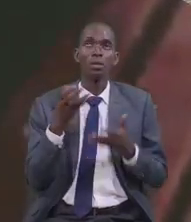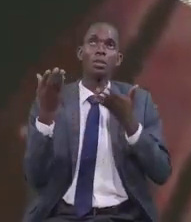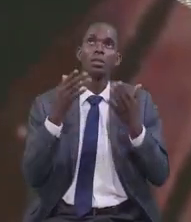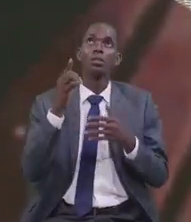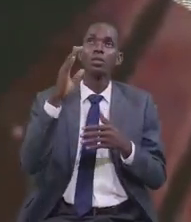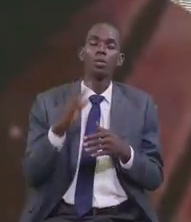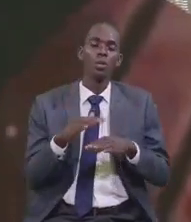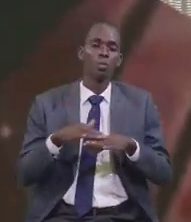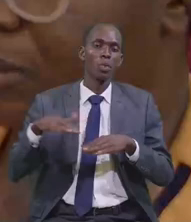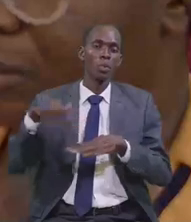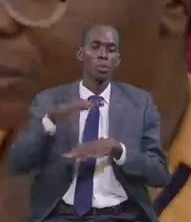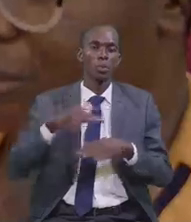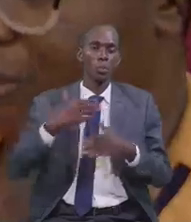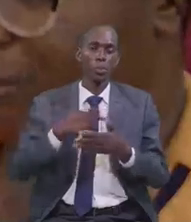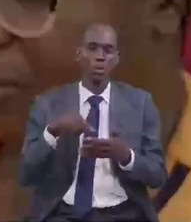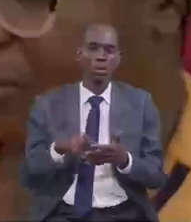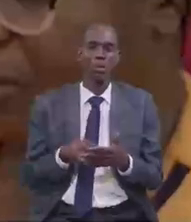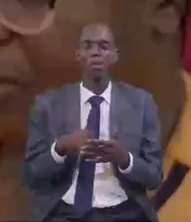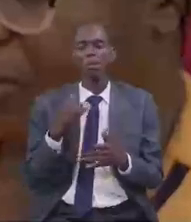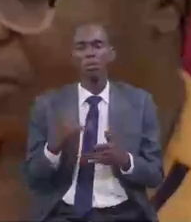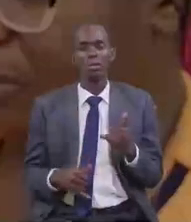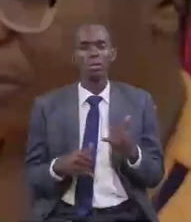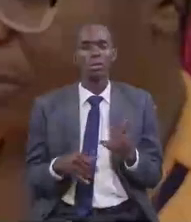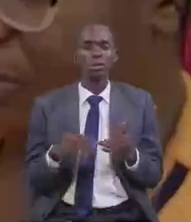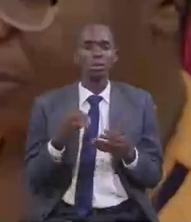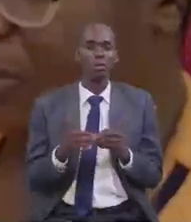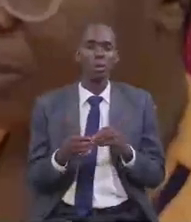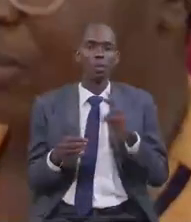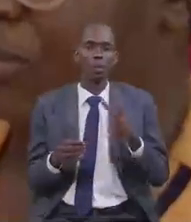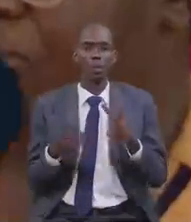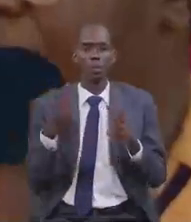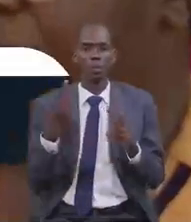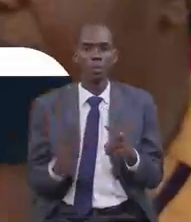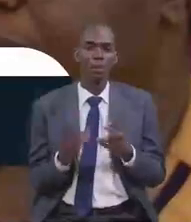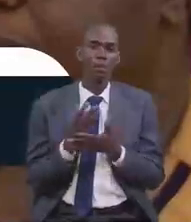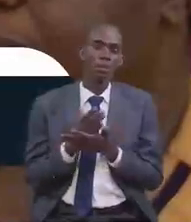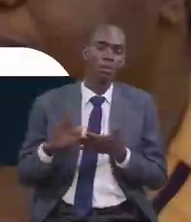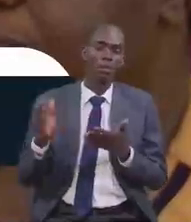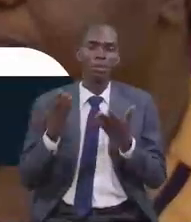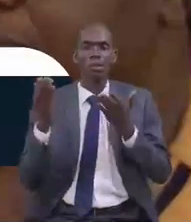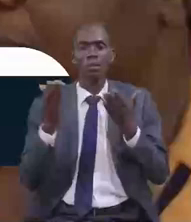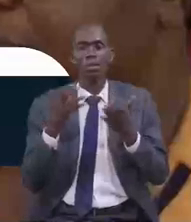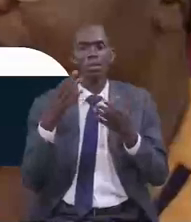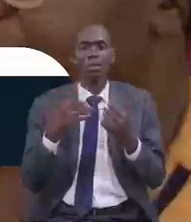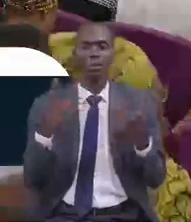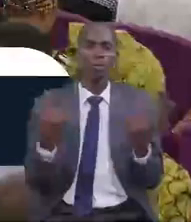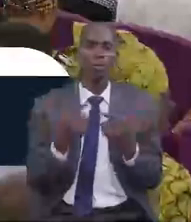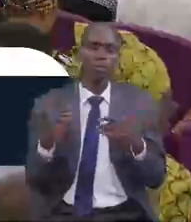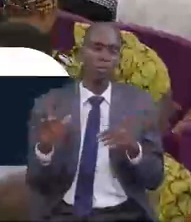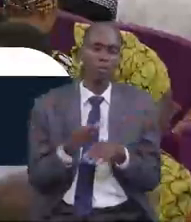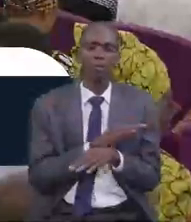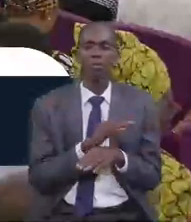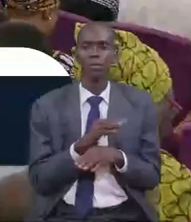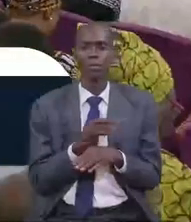le titre qui est les Nazaréens passionnés servent vend Dieu au-delà de cette fin. Première partie, le